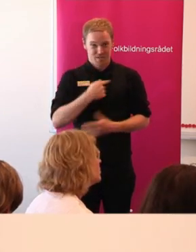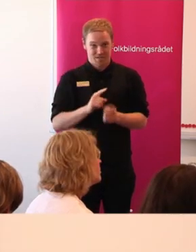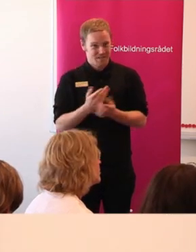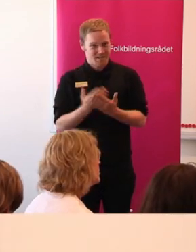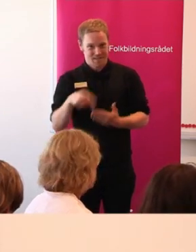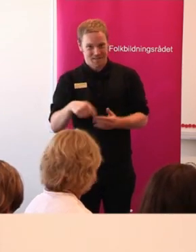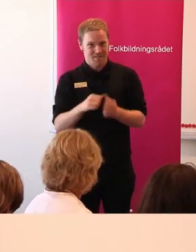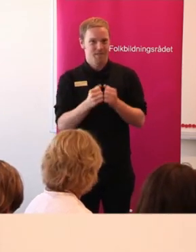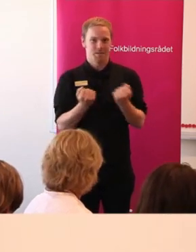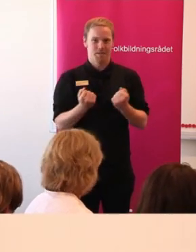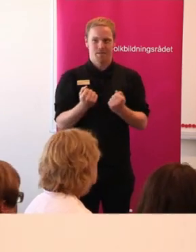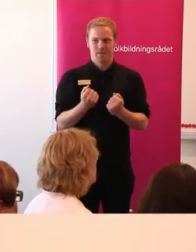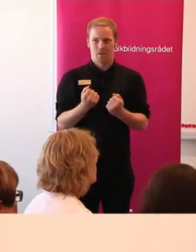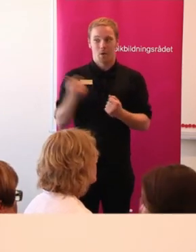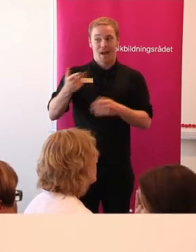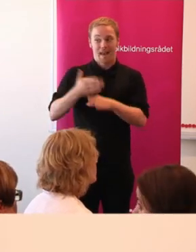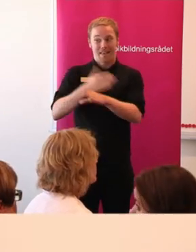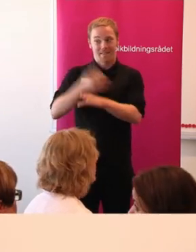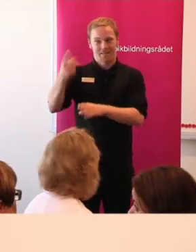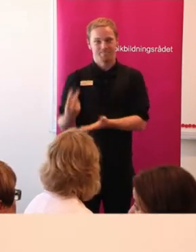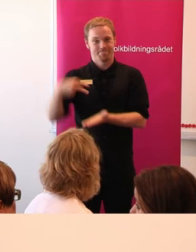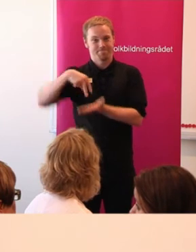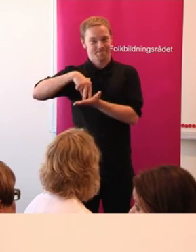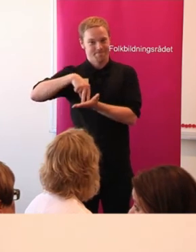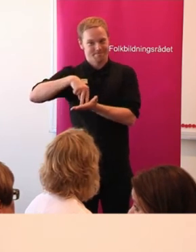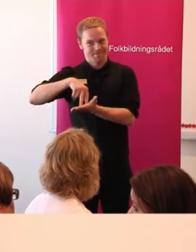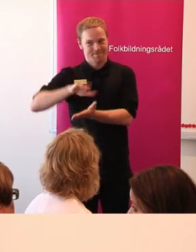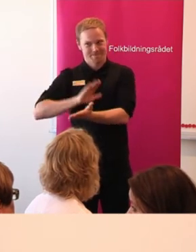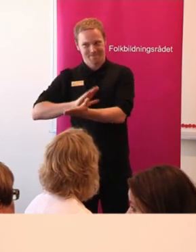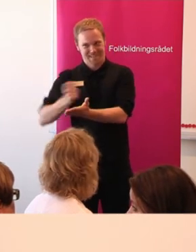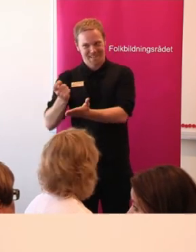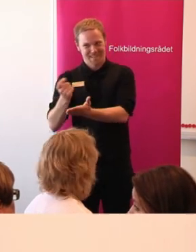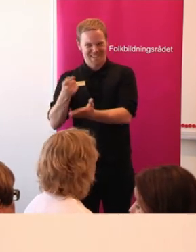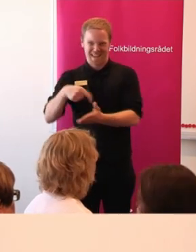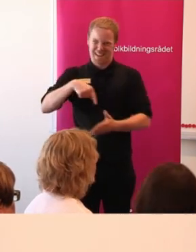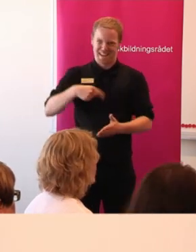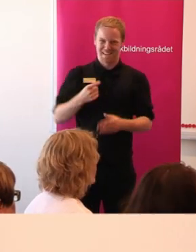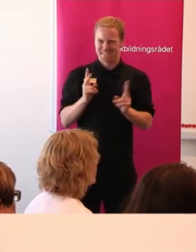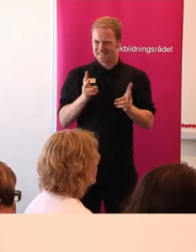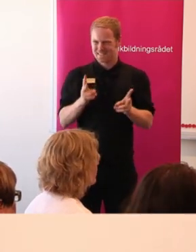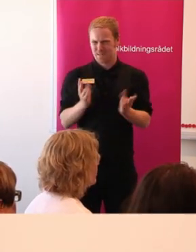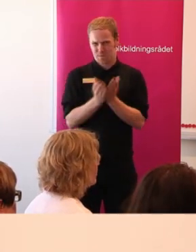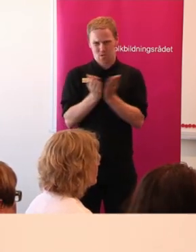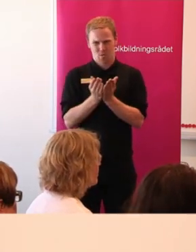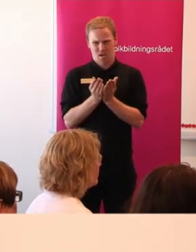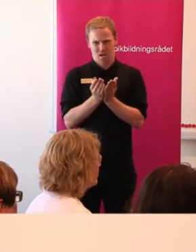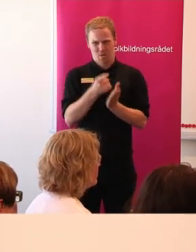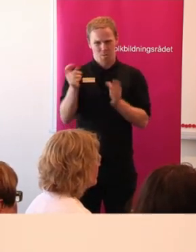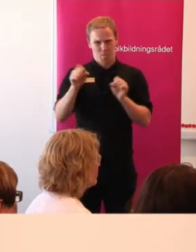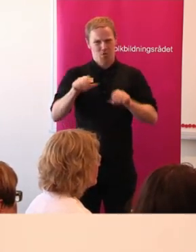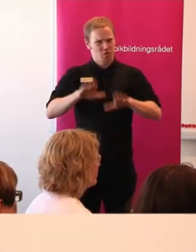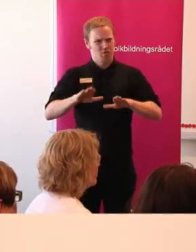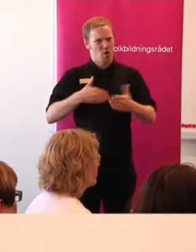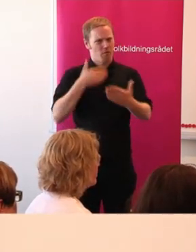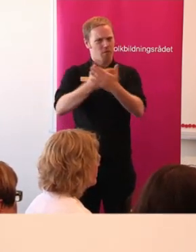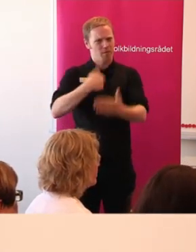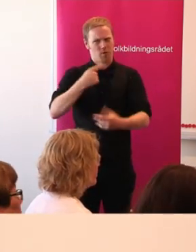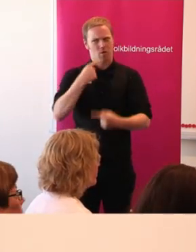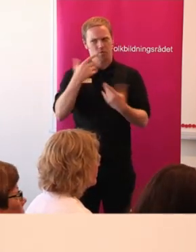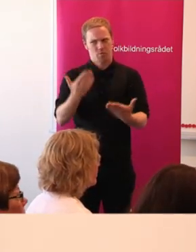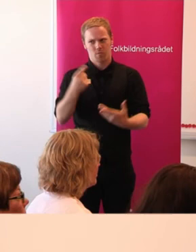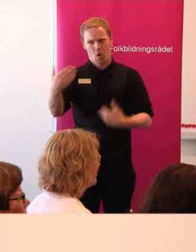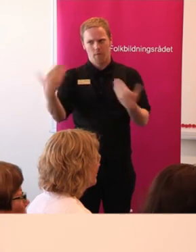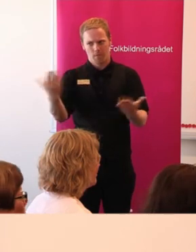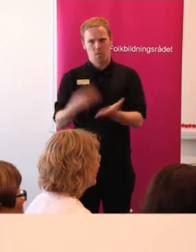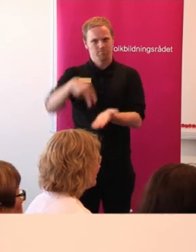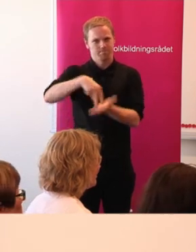skulle våga mig på innan du reser upp, förlåt. Det är lite som i skolan, du vet. Innan jag säger att du får gå får du inte gå. Nej då. Och